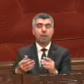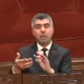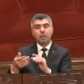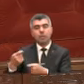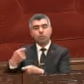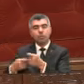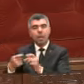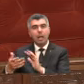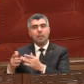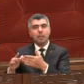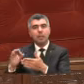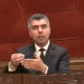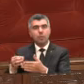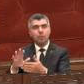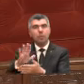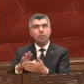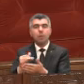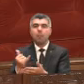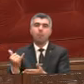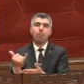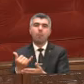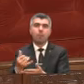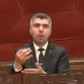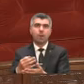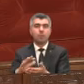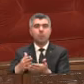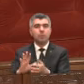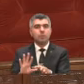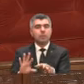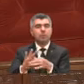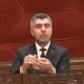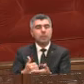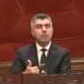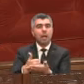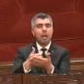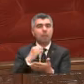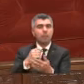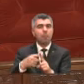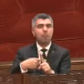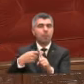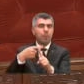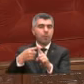شي حاجه تقتلنا، راه كل شيء يمكن له ينخرط فيها وتعطيه الدعم وتعطيه المدخول الاضافي.